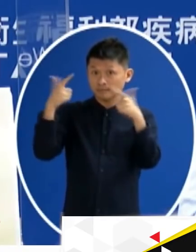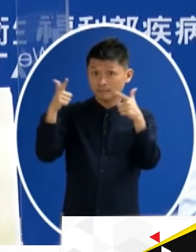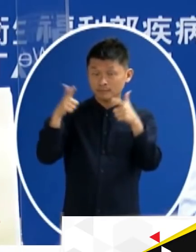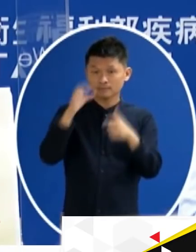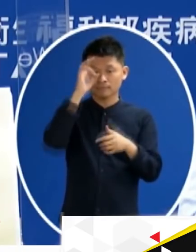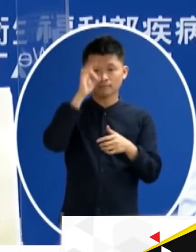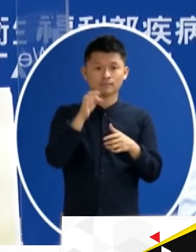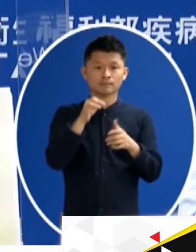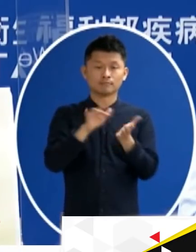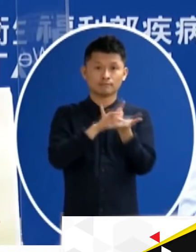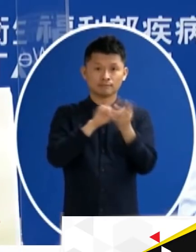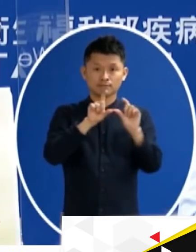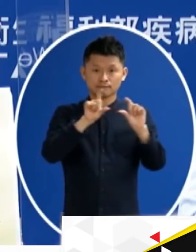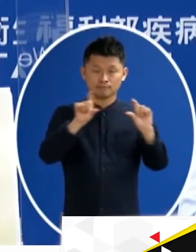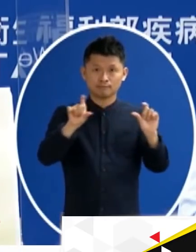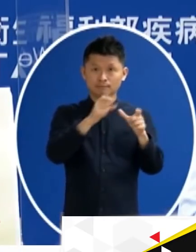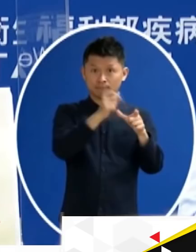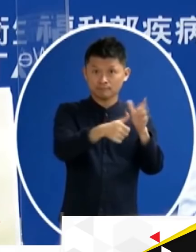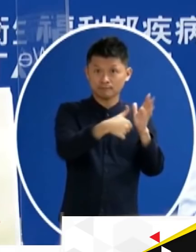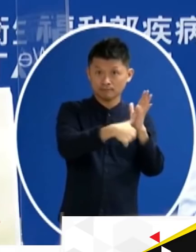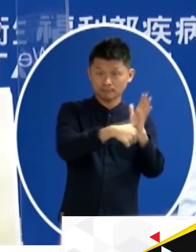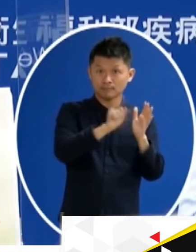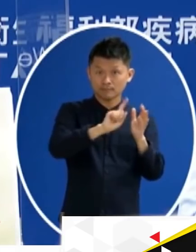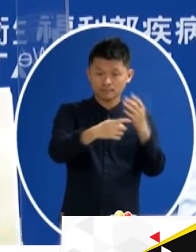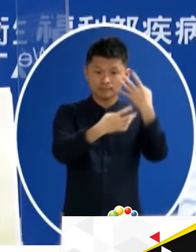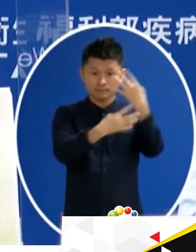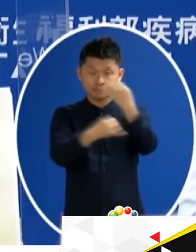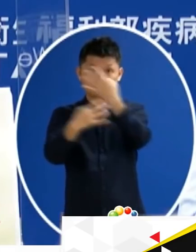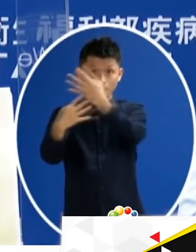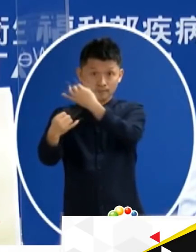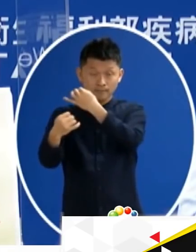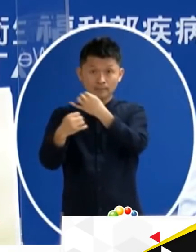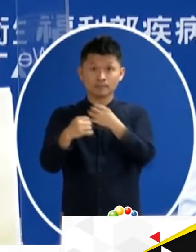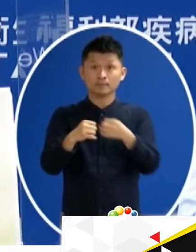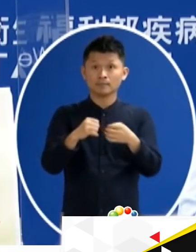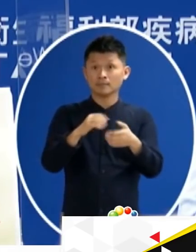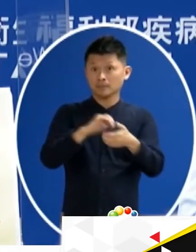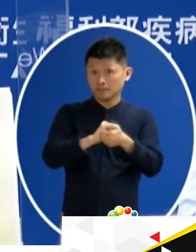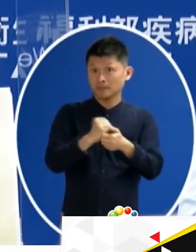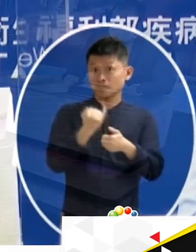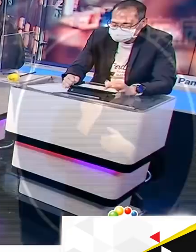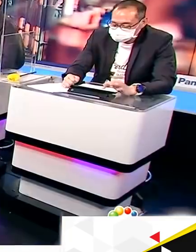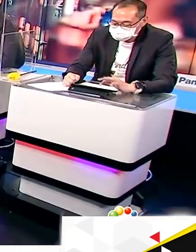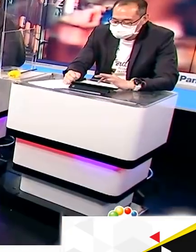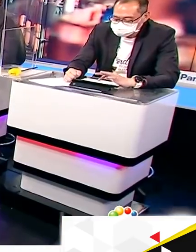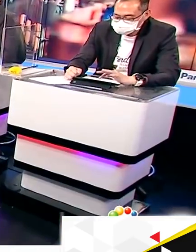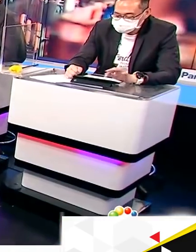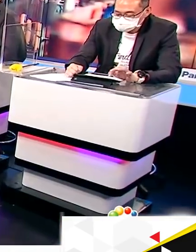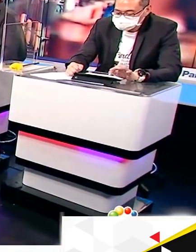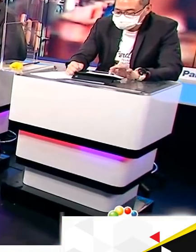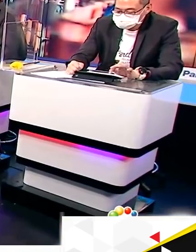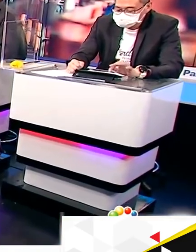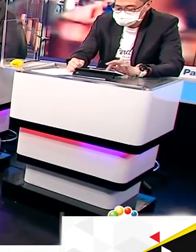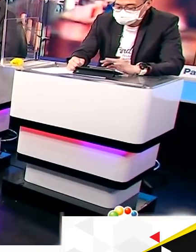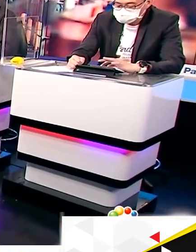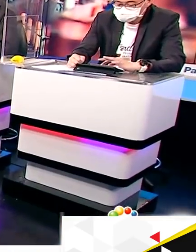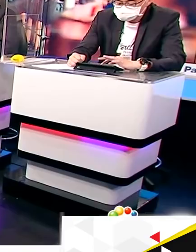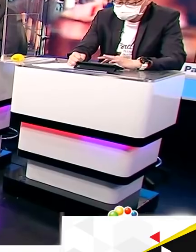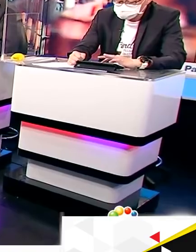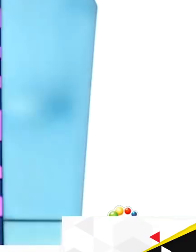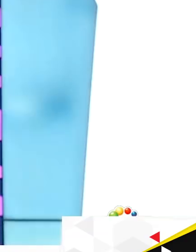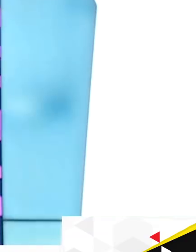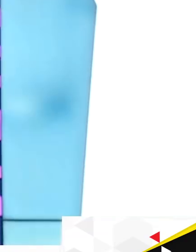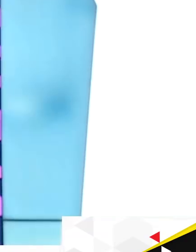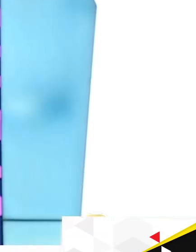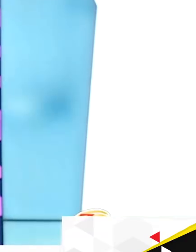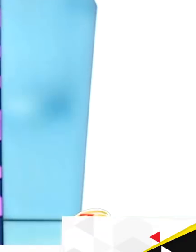牌，那原厂会如期如实供货的一个确认这文件，那我们来confirm。 中国企业要捐